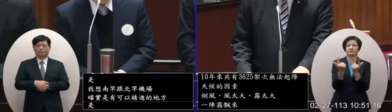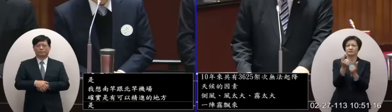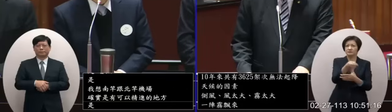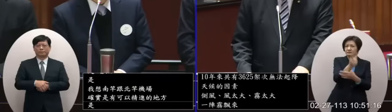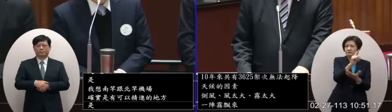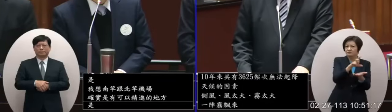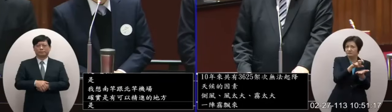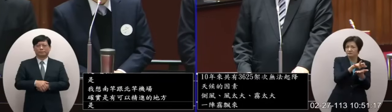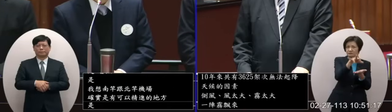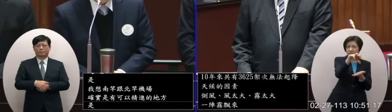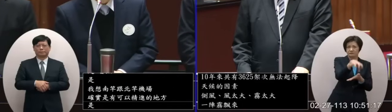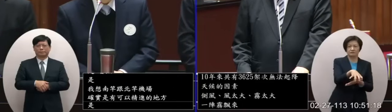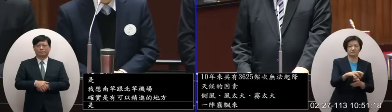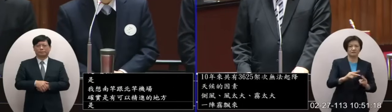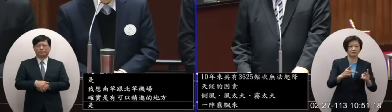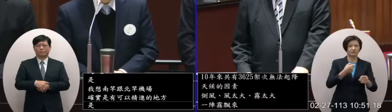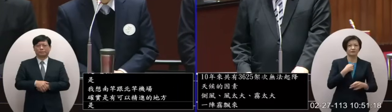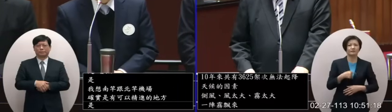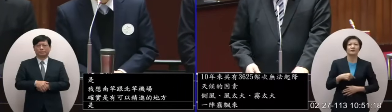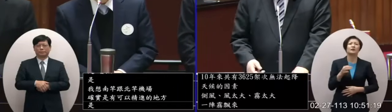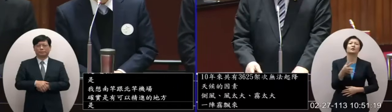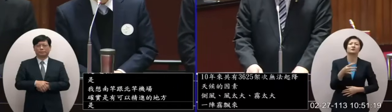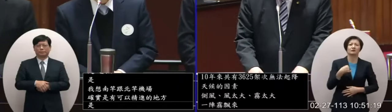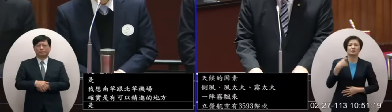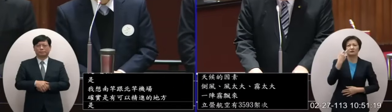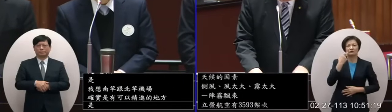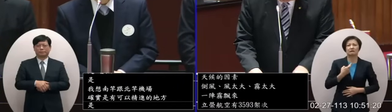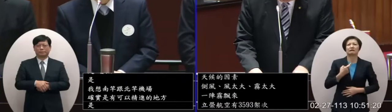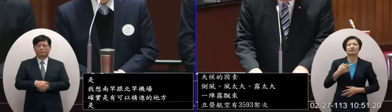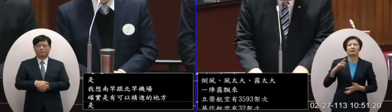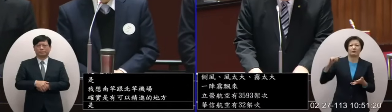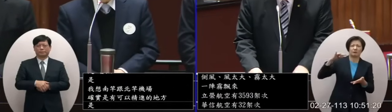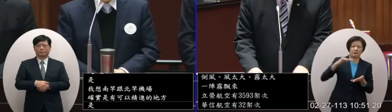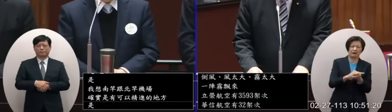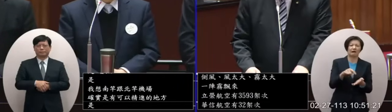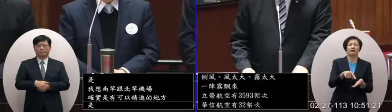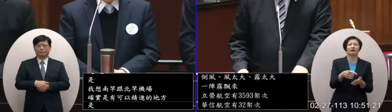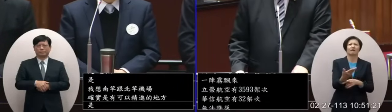啊。因为那时候就是我弟弟啊，那时候飞机失事嘛，